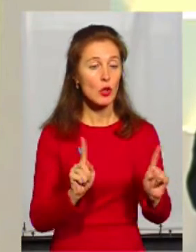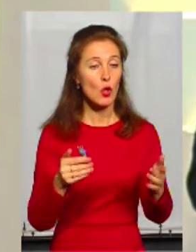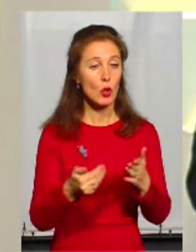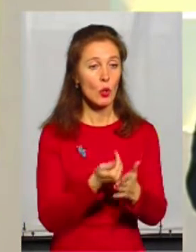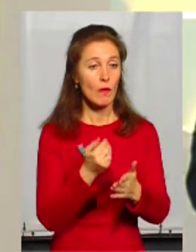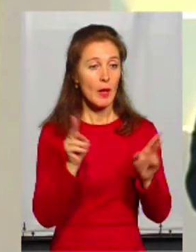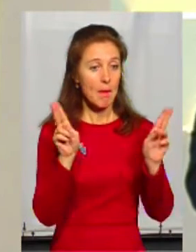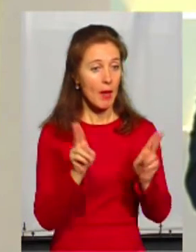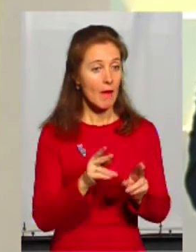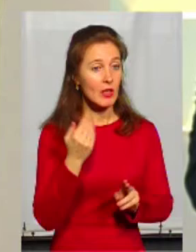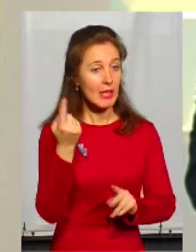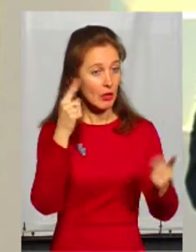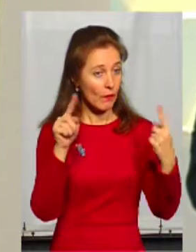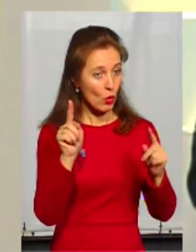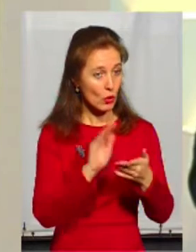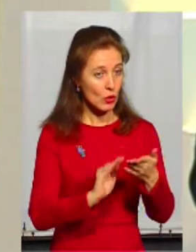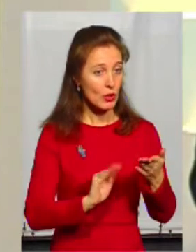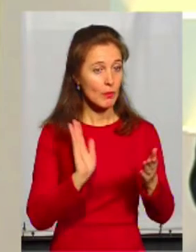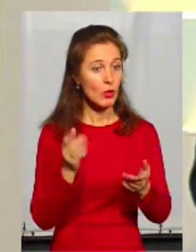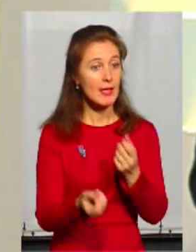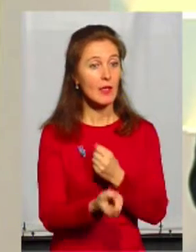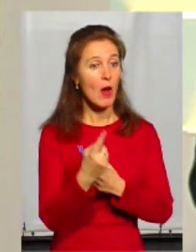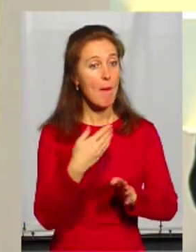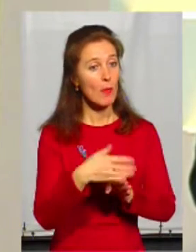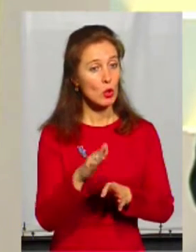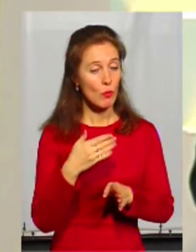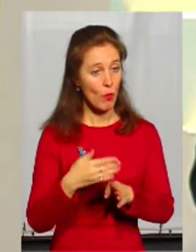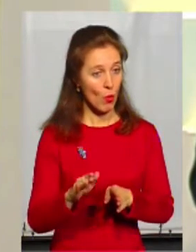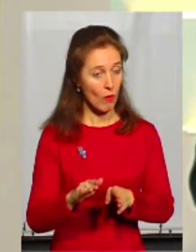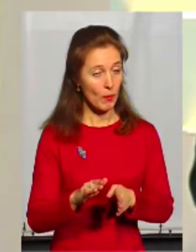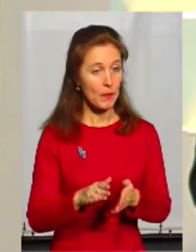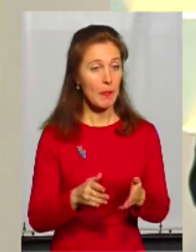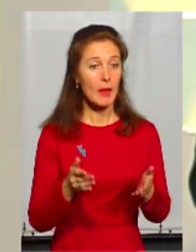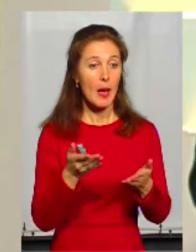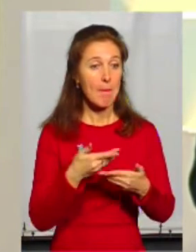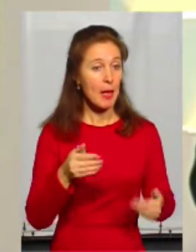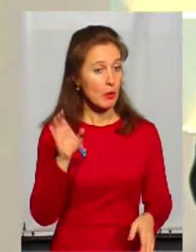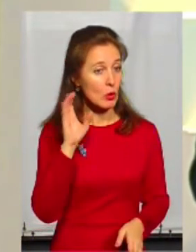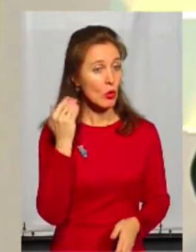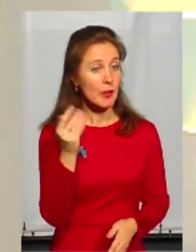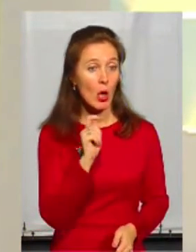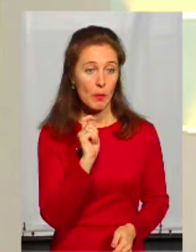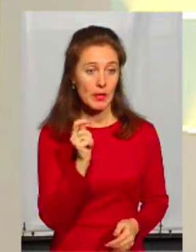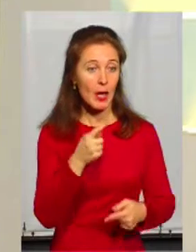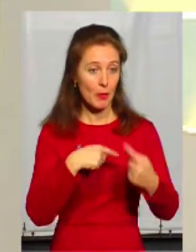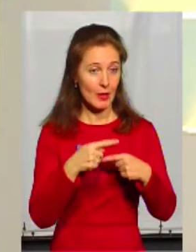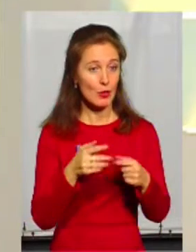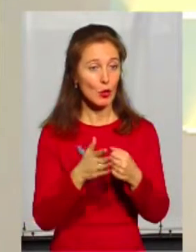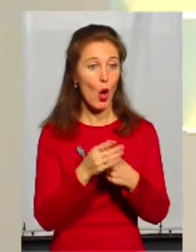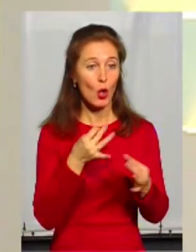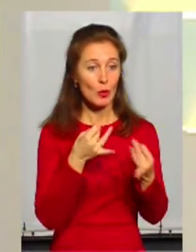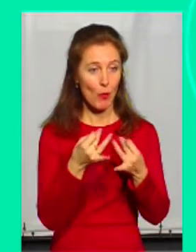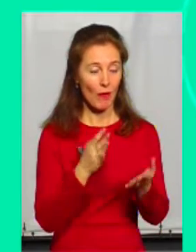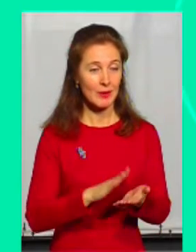правила писемності в її творчості будуть з'являтися поступово. Ми послухаємо її коментар і повернемось до розмови.